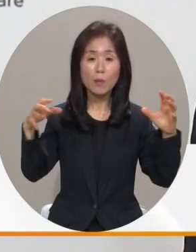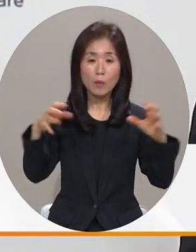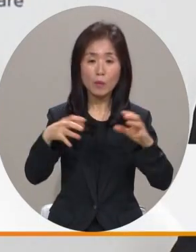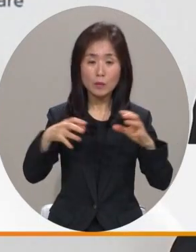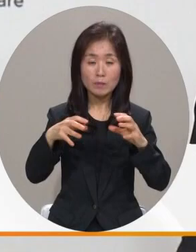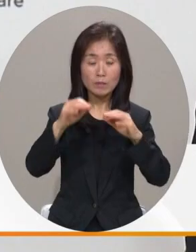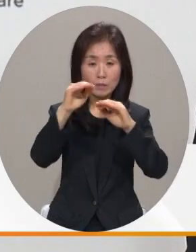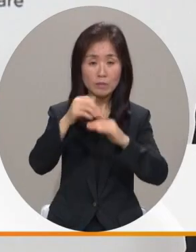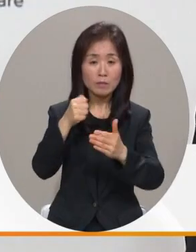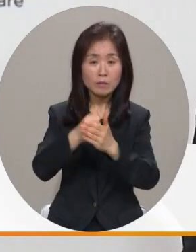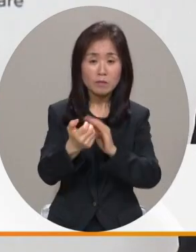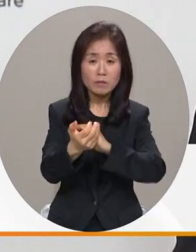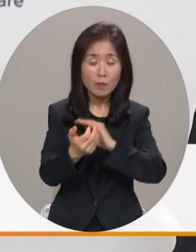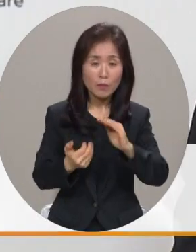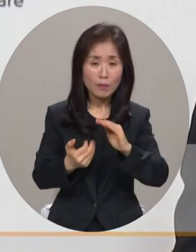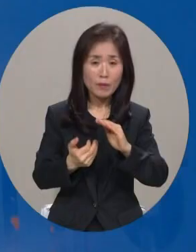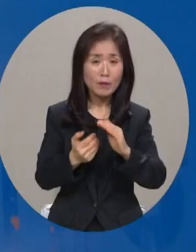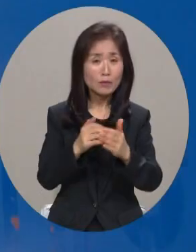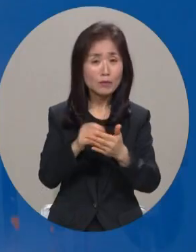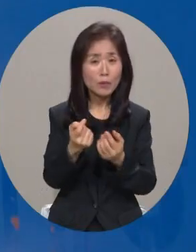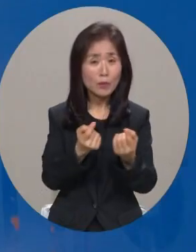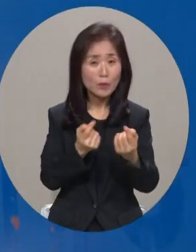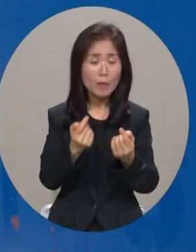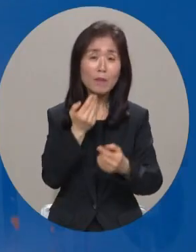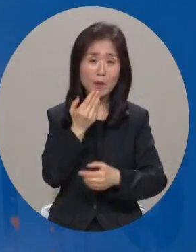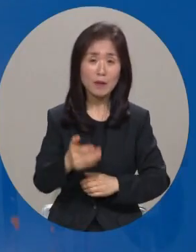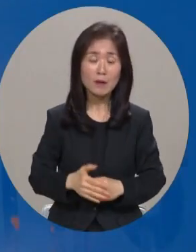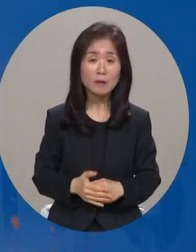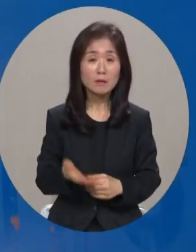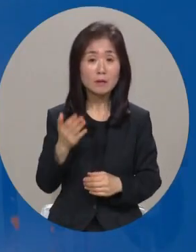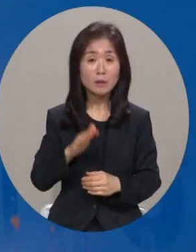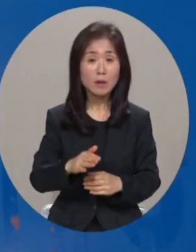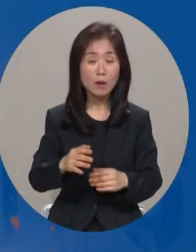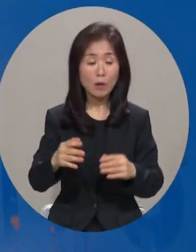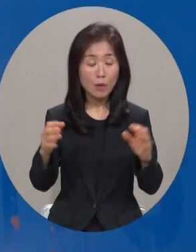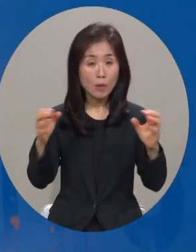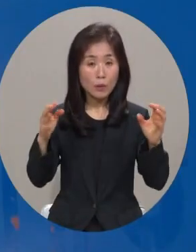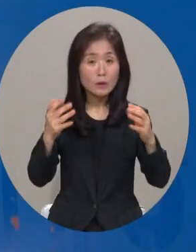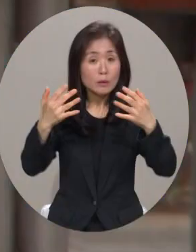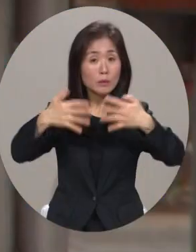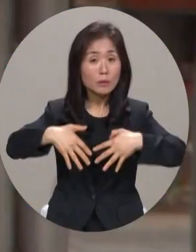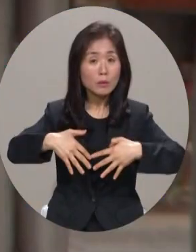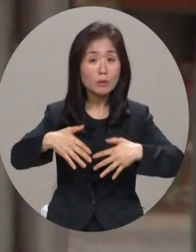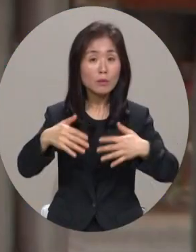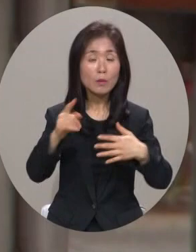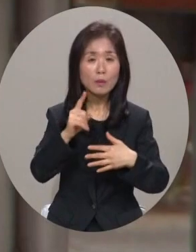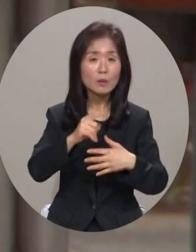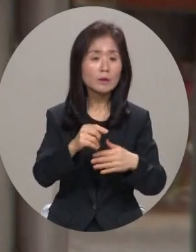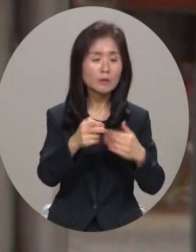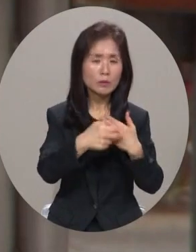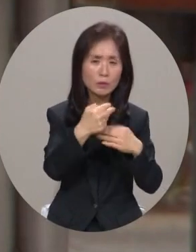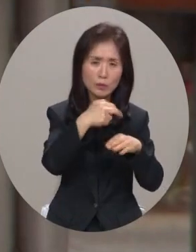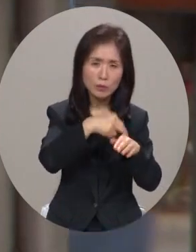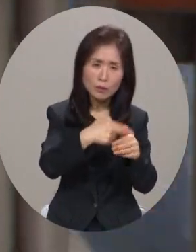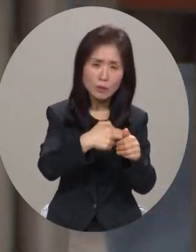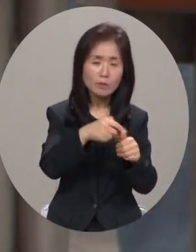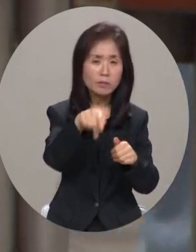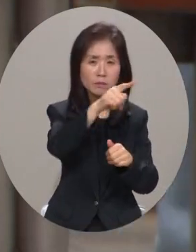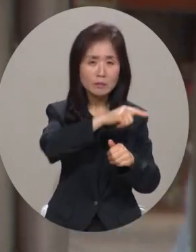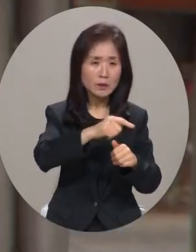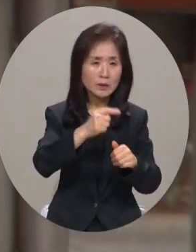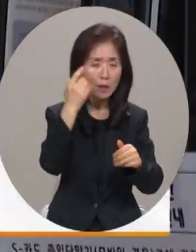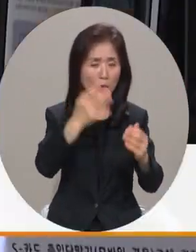변경이 불가능한 것은 아니니까 단 논의의 전제는 의료계가 통일된 안을 제시하라 겁니다